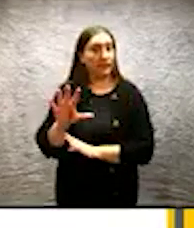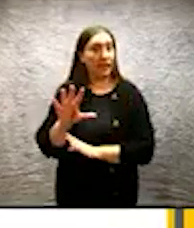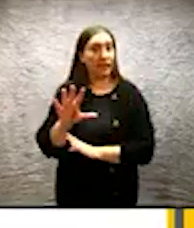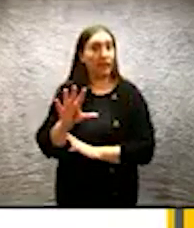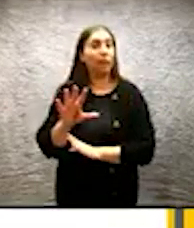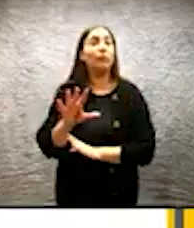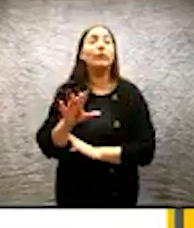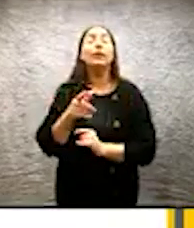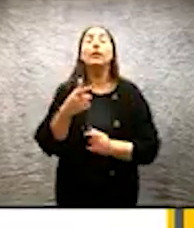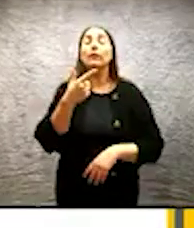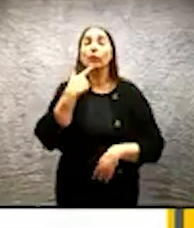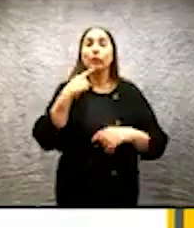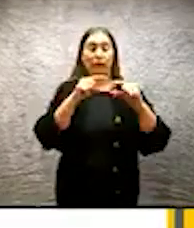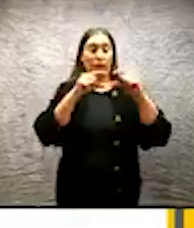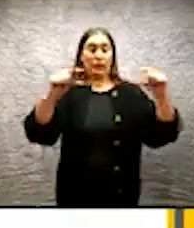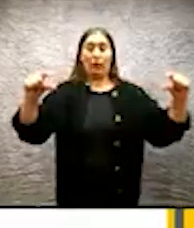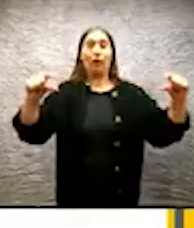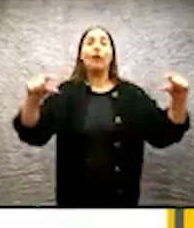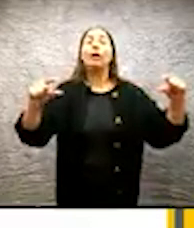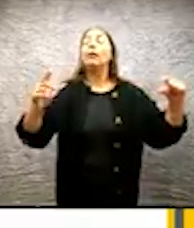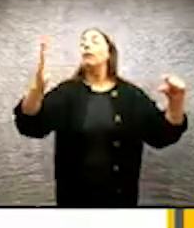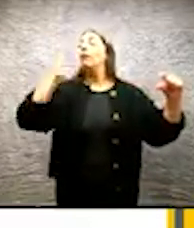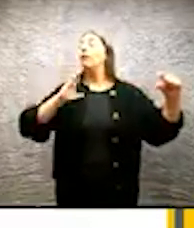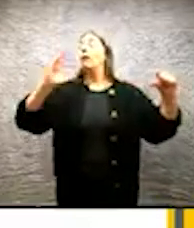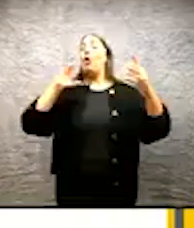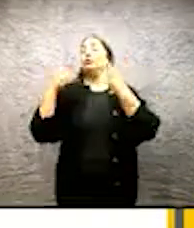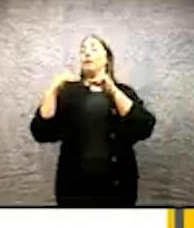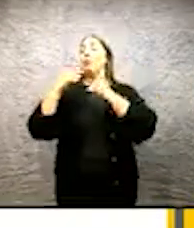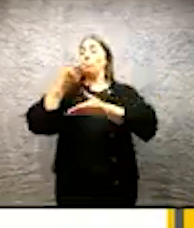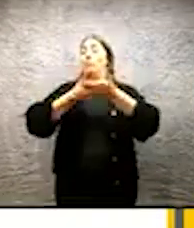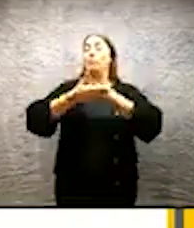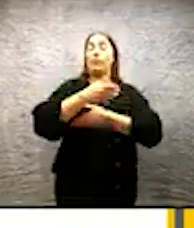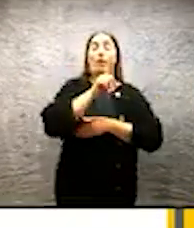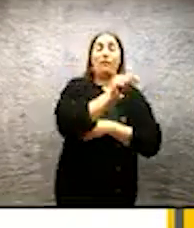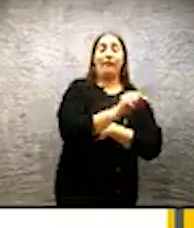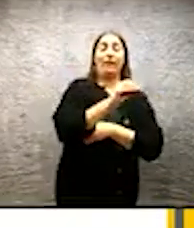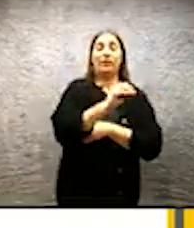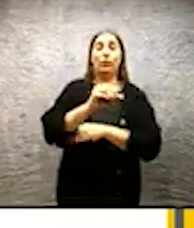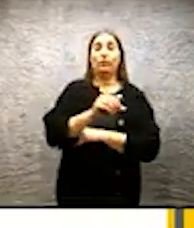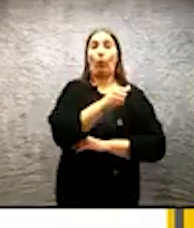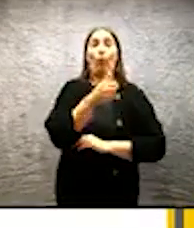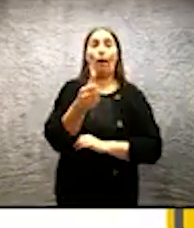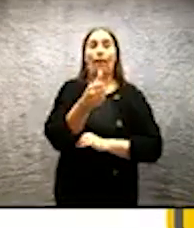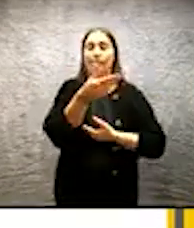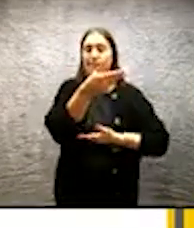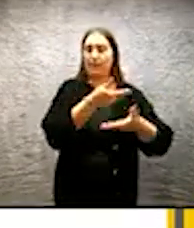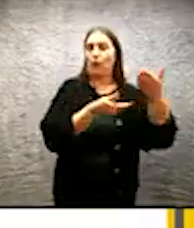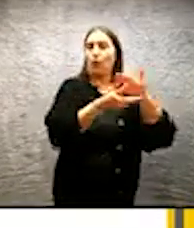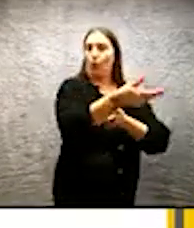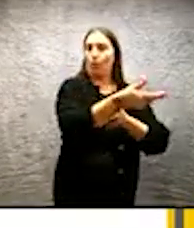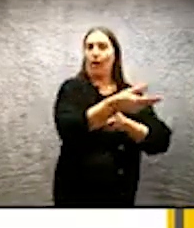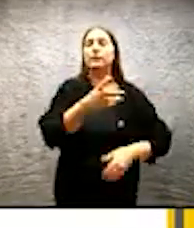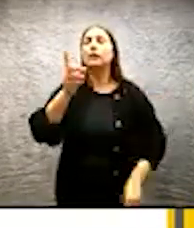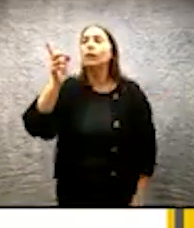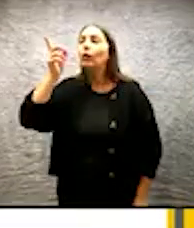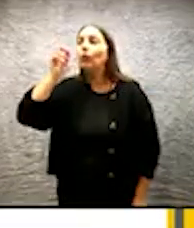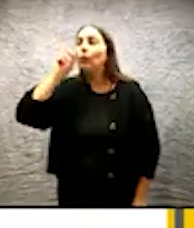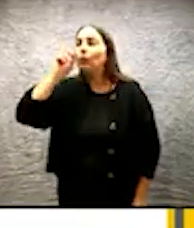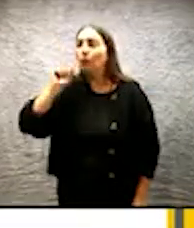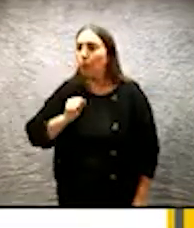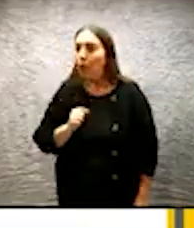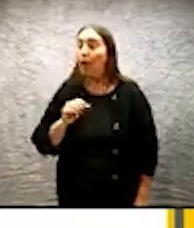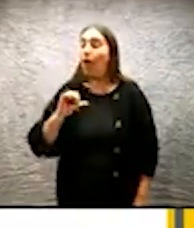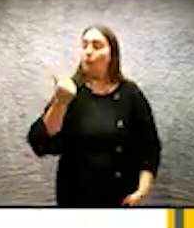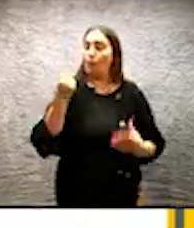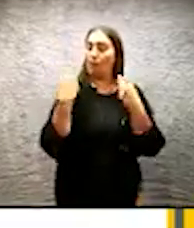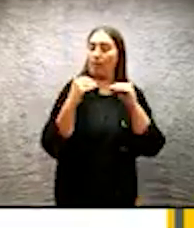ça remplace donc l'ancien marché qui portait le numéro 20-001. Je rappelle pourquoi, c'est le premier marché